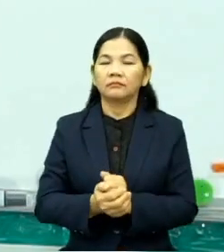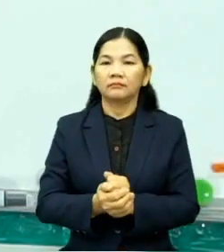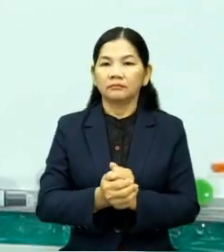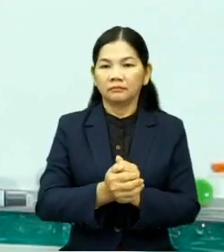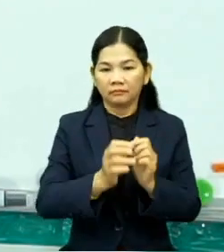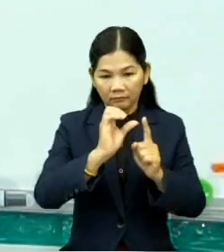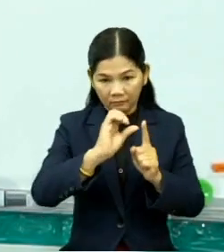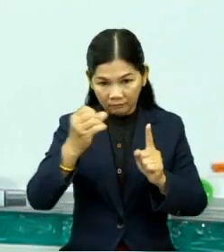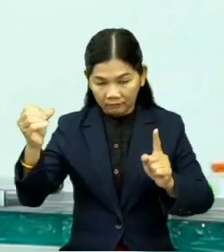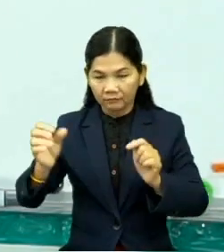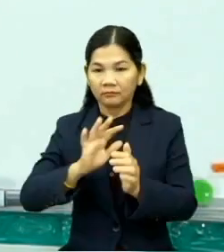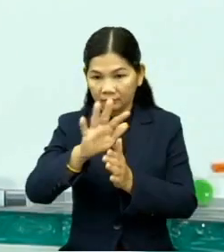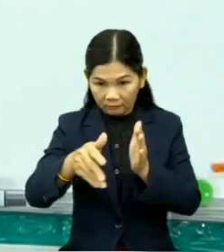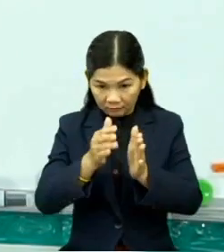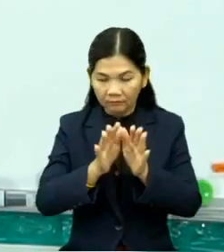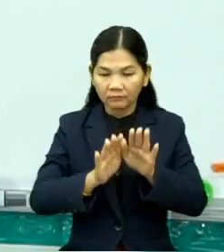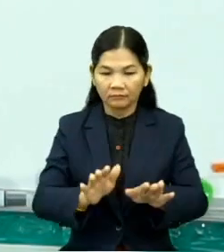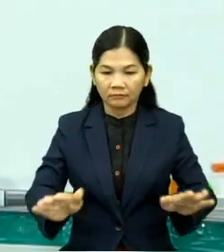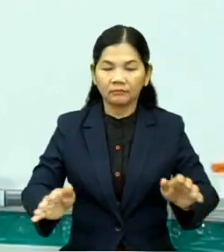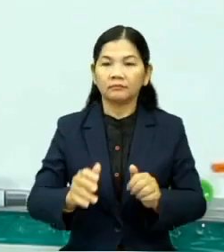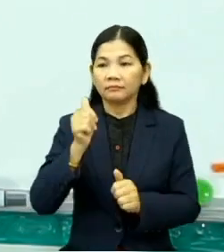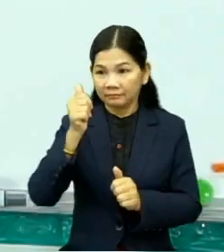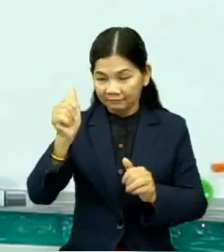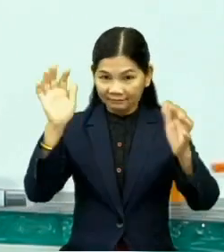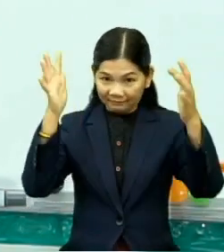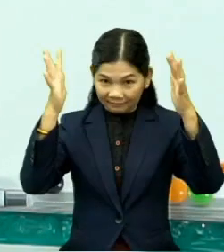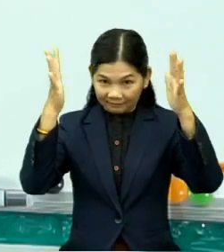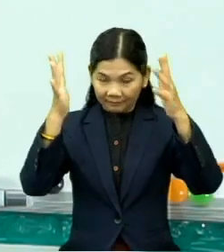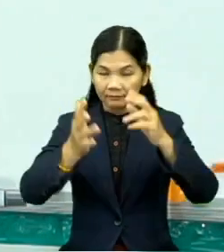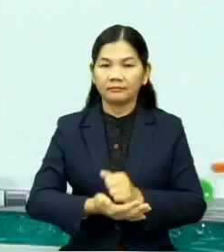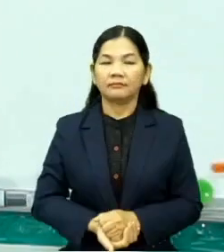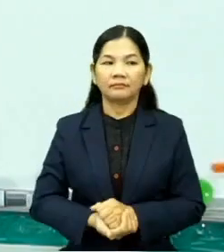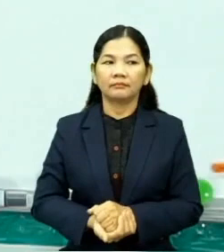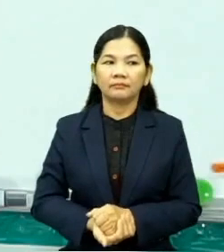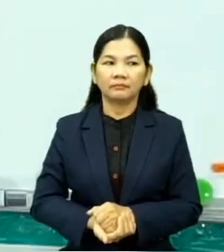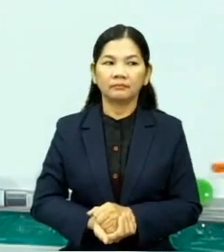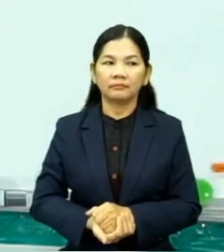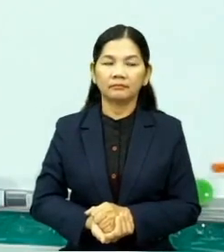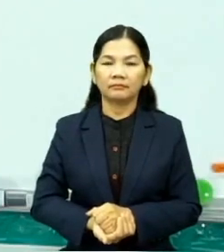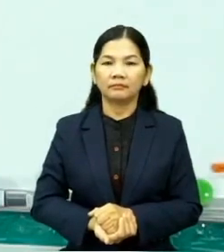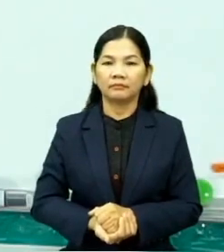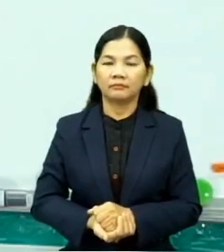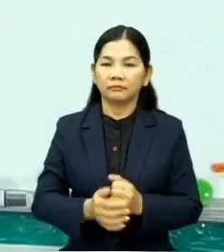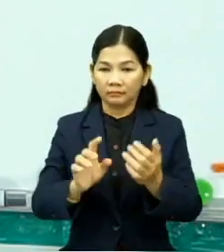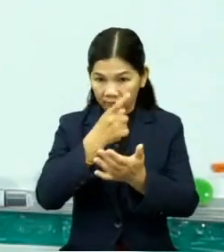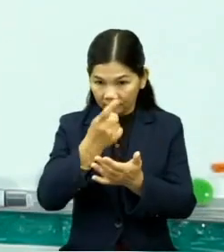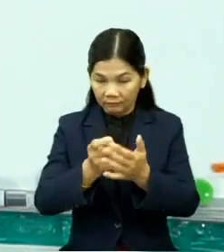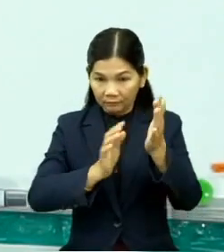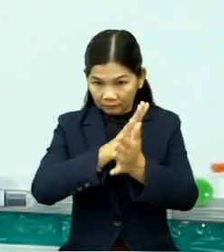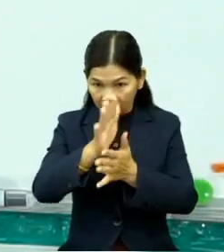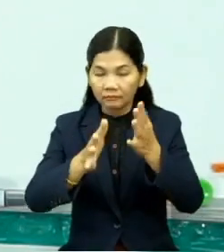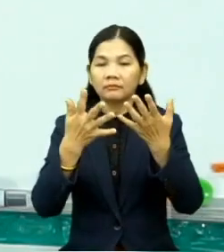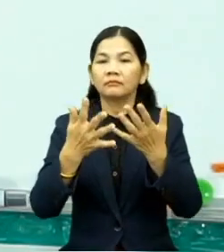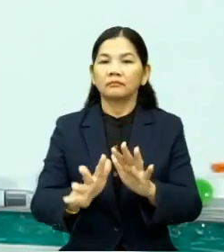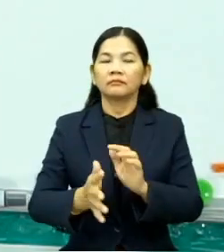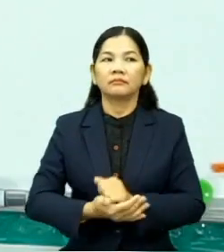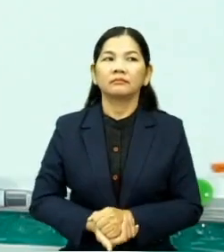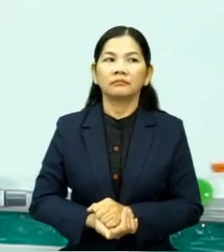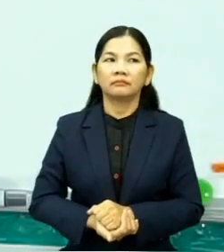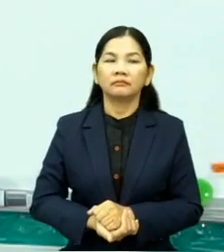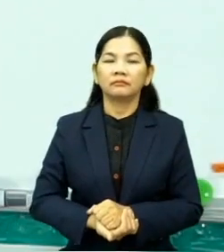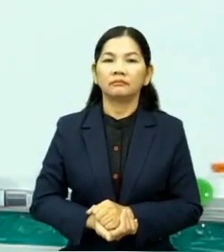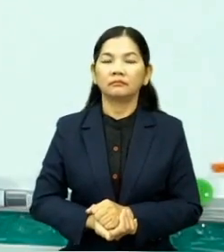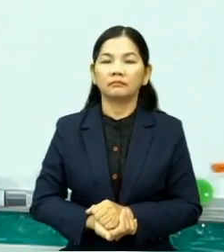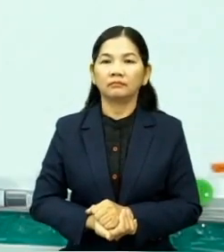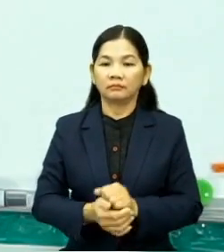លបាសចាអញ្ចឹងអរគុណច្រើនកូនចាល្អណាស់កូនចាចាអញ្ចឹងកូនបានចូលរួមអានអត្ថបទរួចហើយណាកូនណាអញ្ចឹ